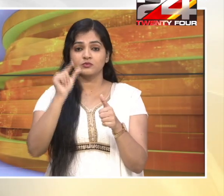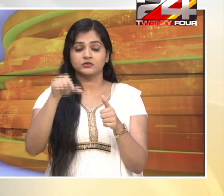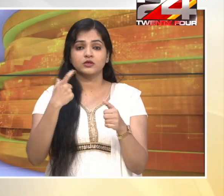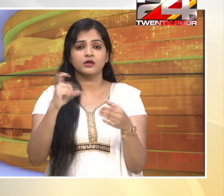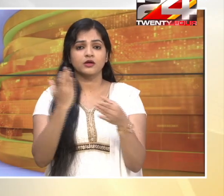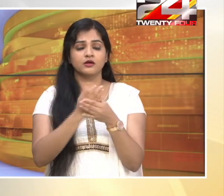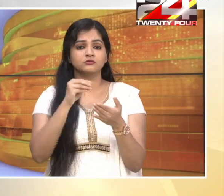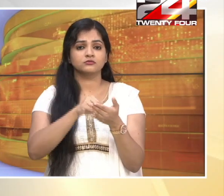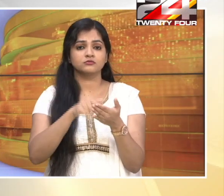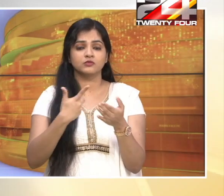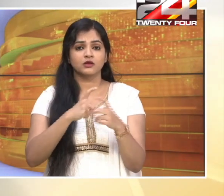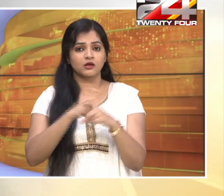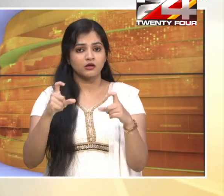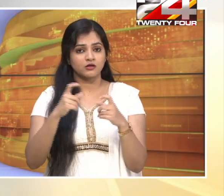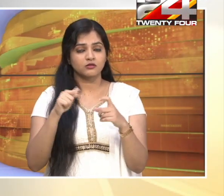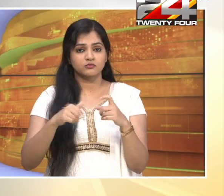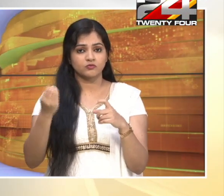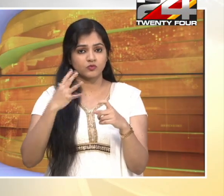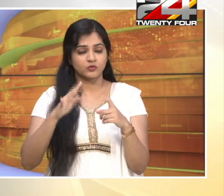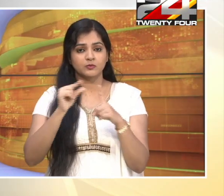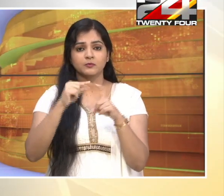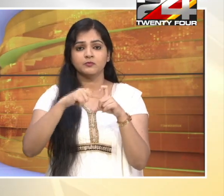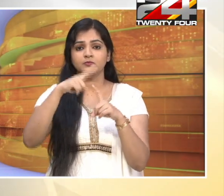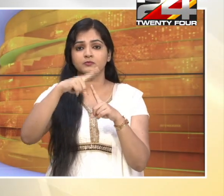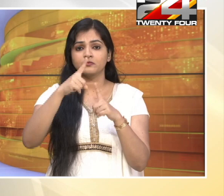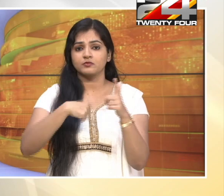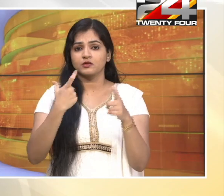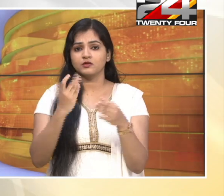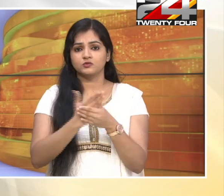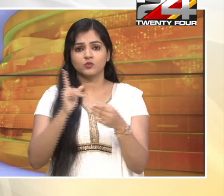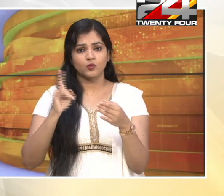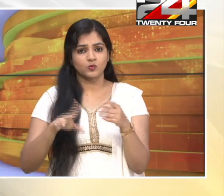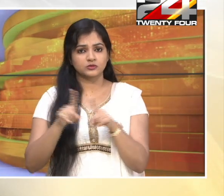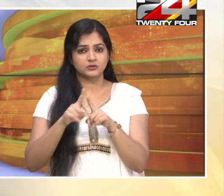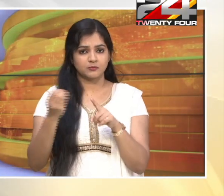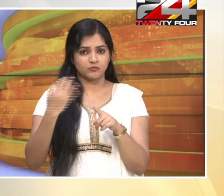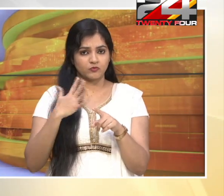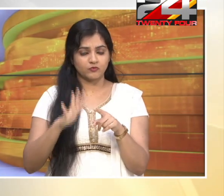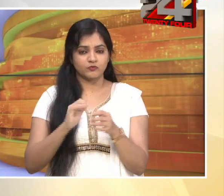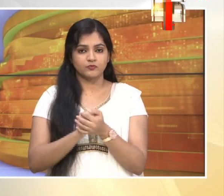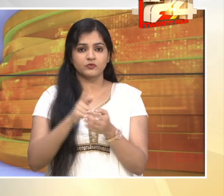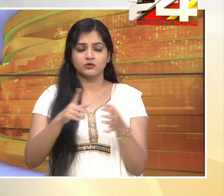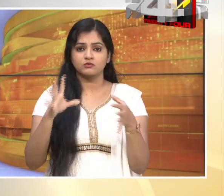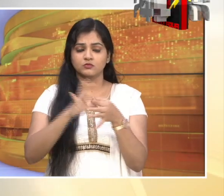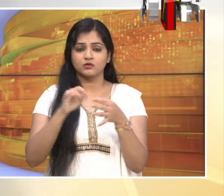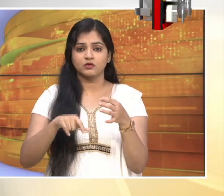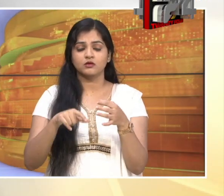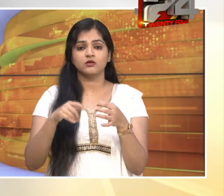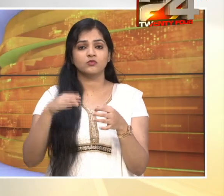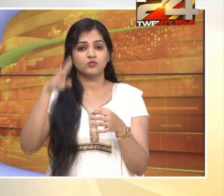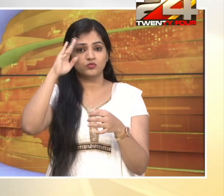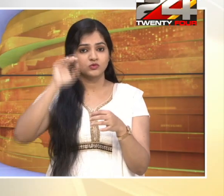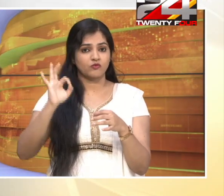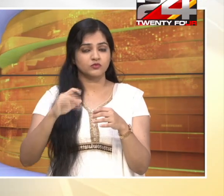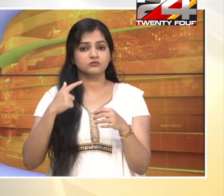എന്താണ് അത്തരം ആ കേസിന്റെ വിശദാംശങ്ങൾ നമുക്കുണ്ടോ ഇപ്പോൾ ഒരു പെറ്റി കേസ് മാത്രമാണെന്നൊരു സംശയം ആണ് ഇപ്പോൾ സജോ പങ്കുവച്ചത് അതുമായി ബന്ധപ്പെട്ടുകൊണ്ട് സ്റ്റേഷനിലെ ബന്ധപ്പെടാൻ സാധിച്ചിരുന്നോ